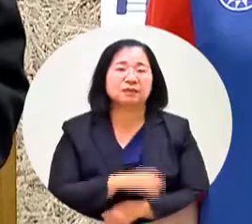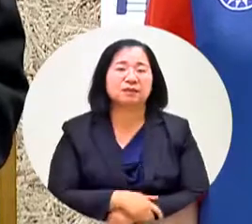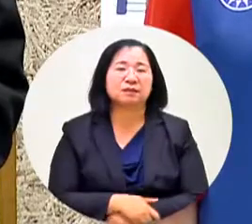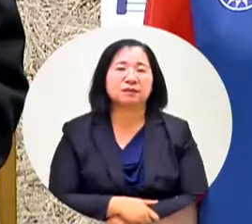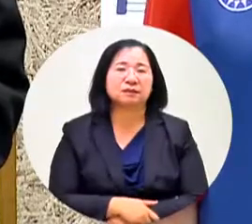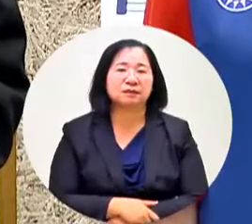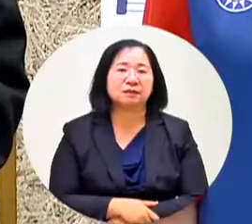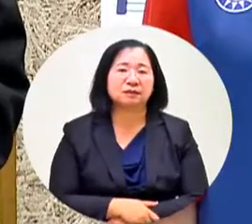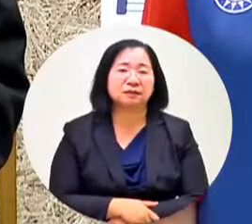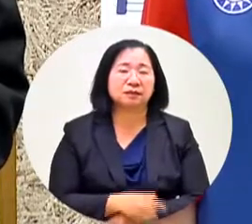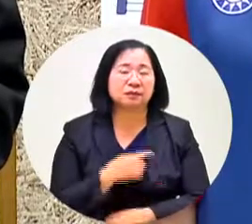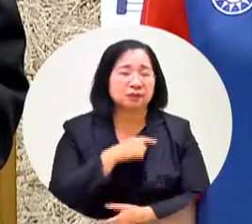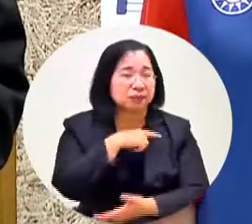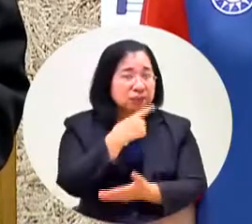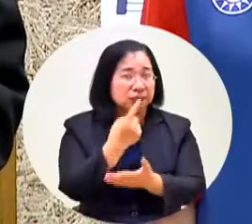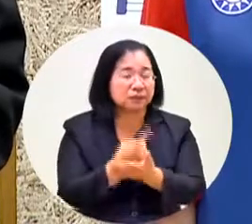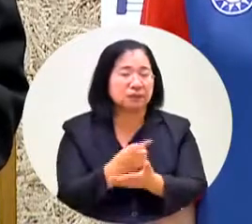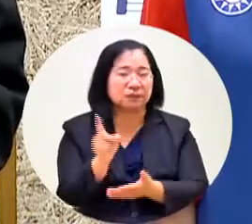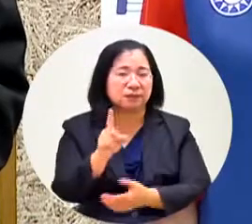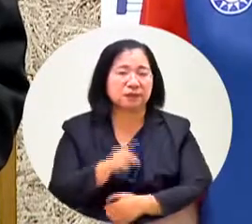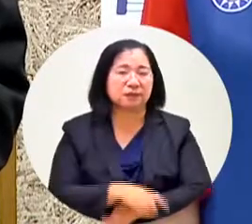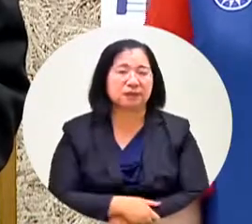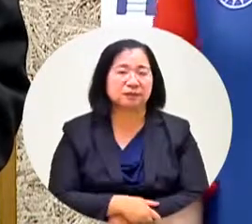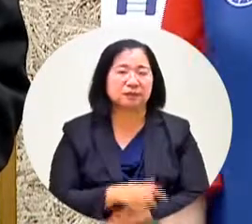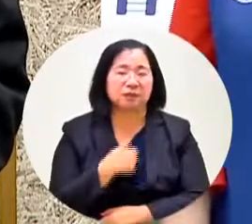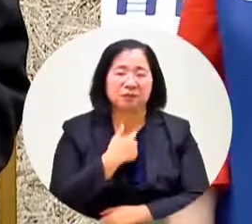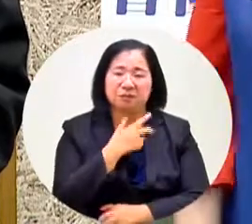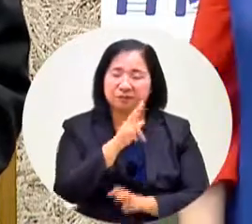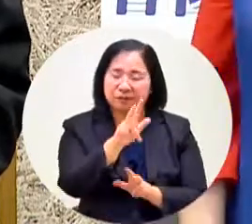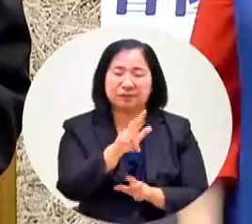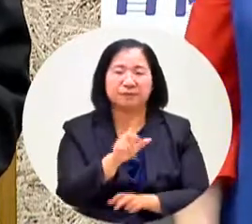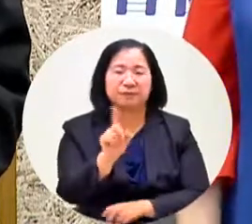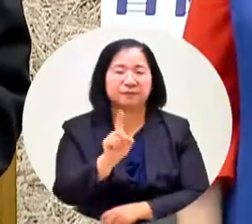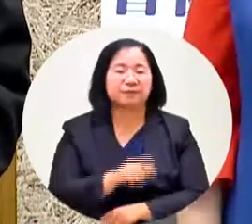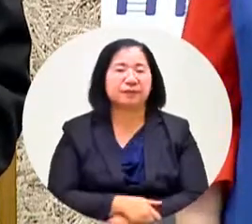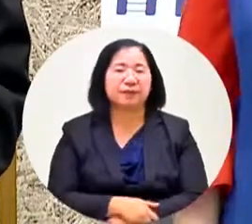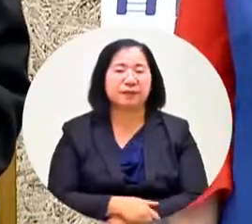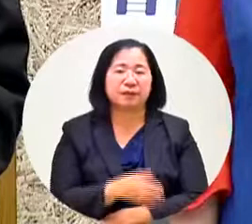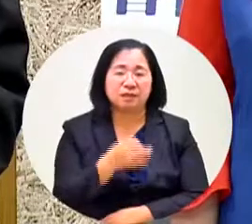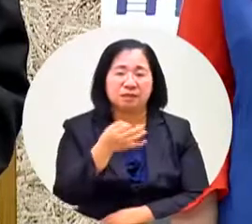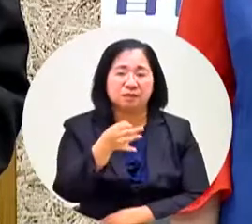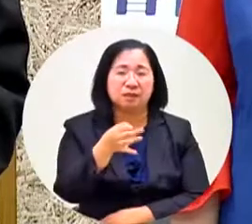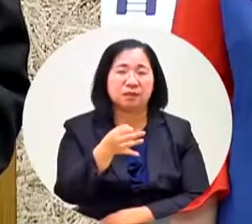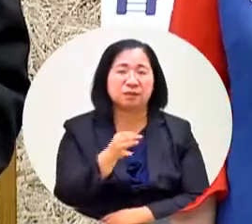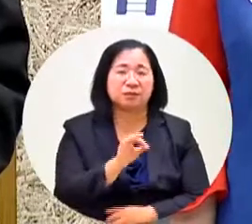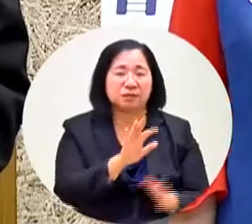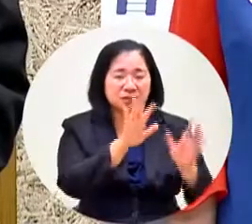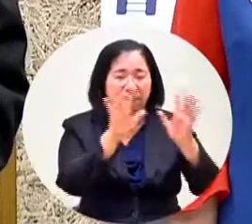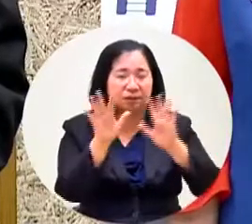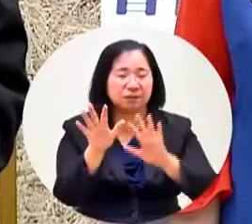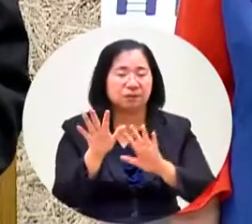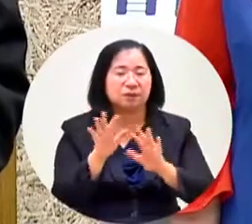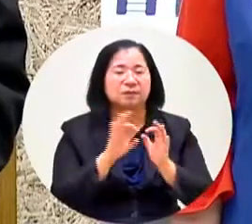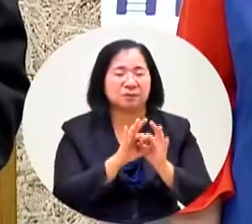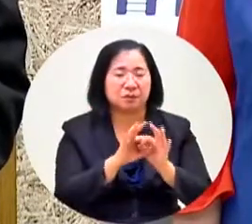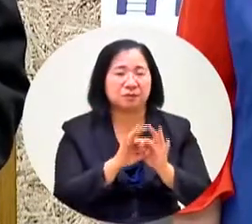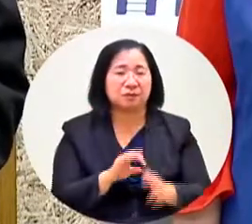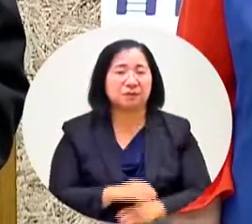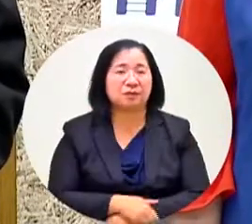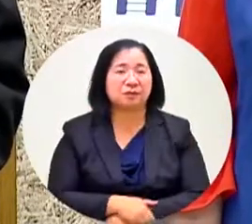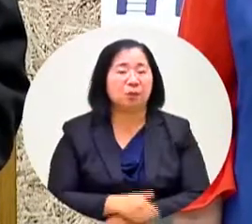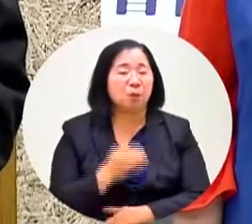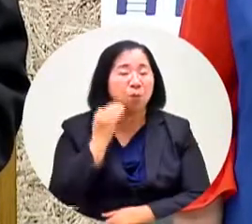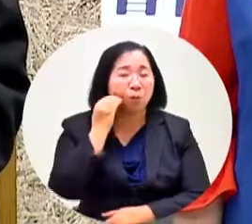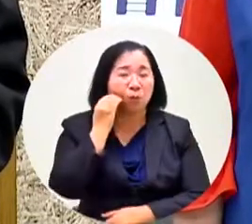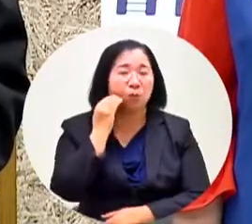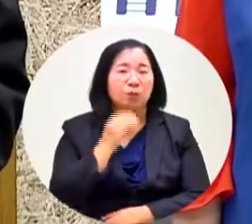于4,500块，那剩下来的钱那就是由教育部中央和我们地方政府来负担，我